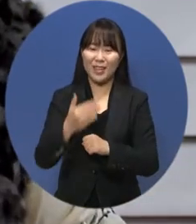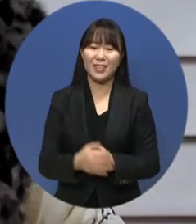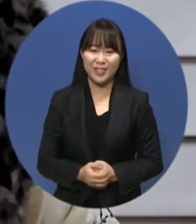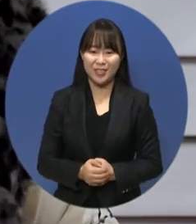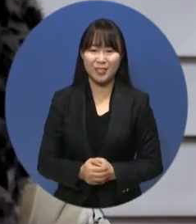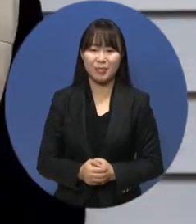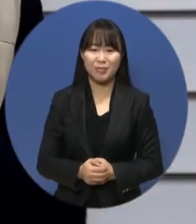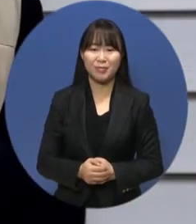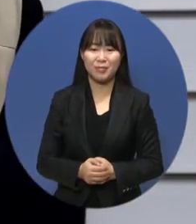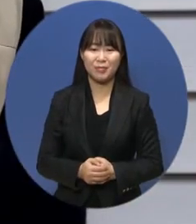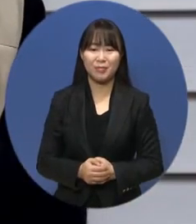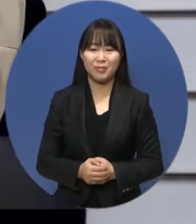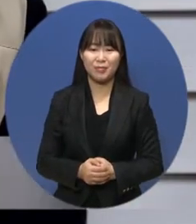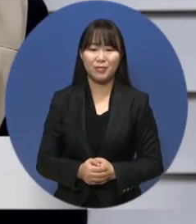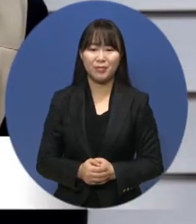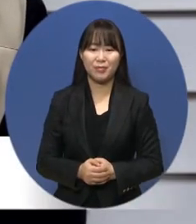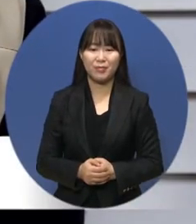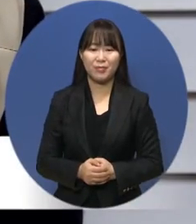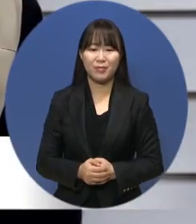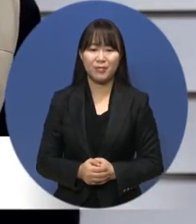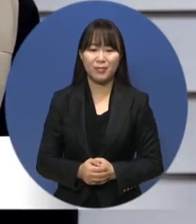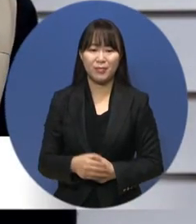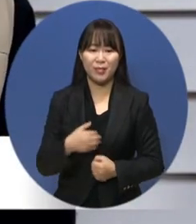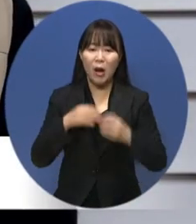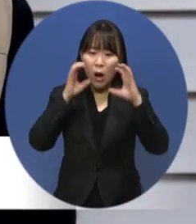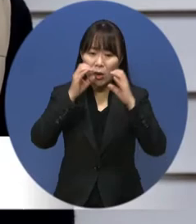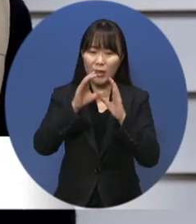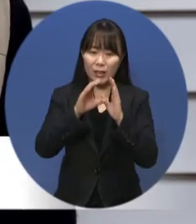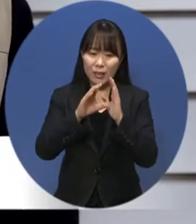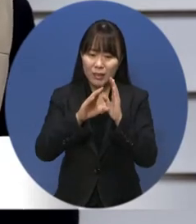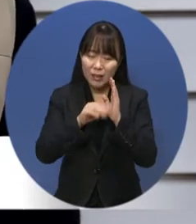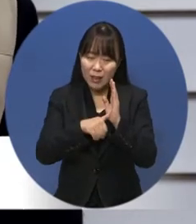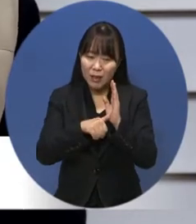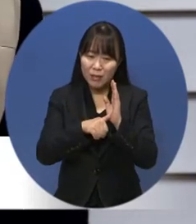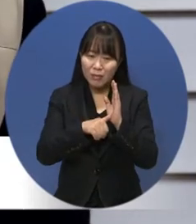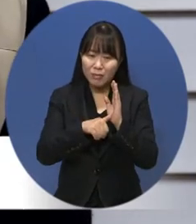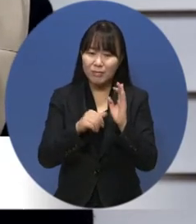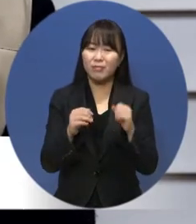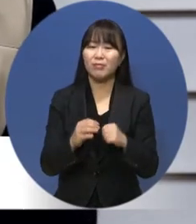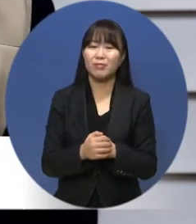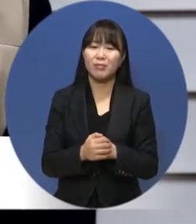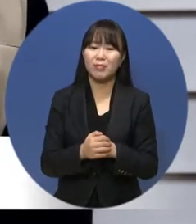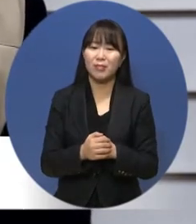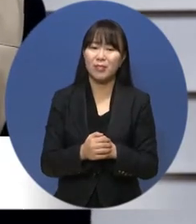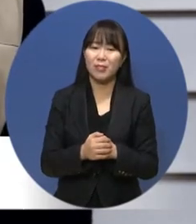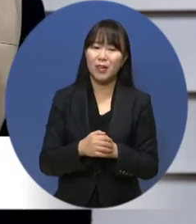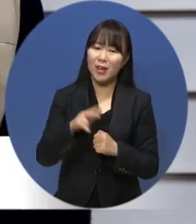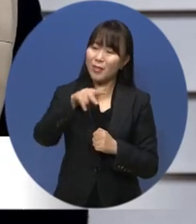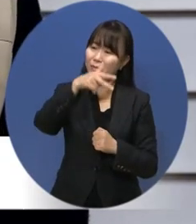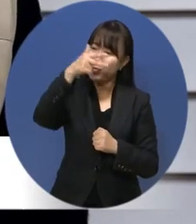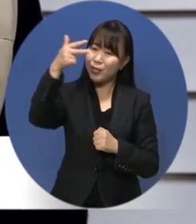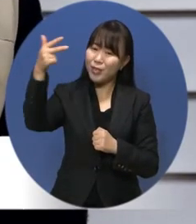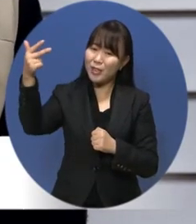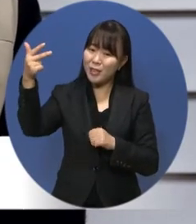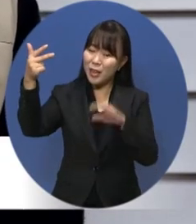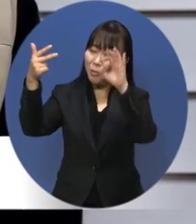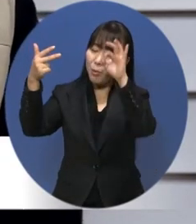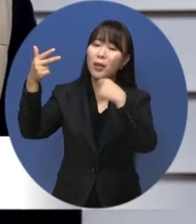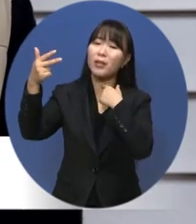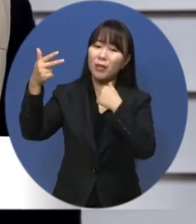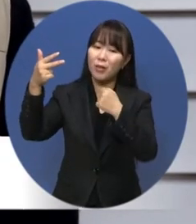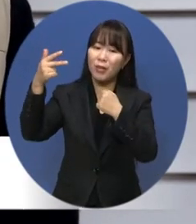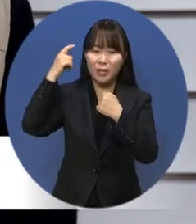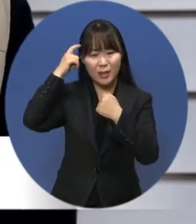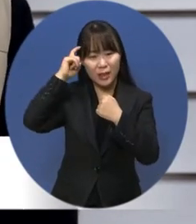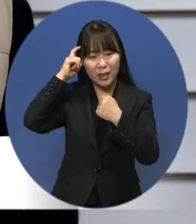예 촉감은 어려서 뭐 무지개 변화가 논 염원을 덕으로